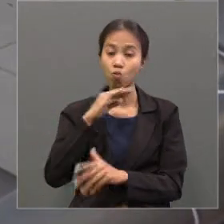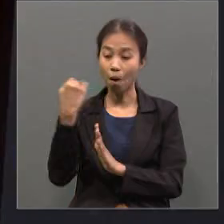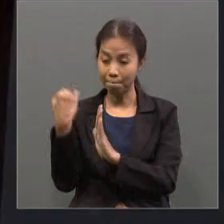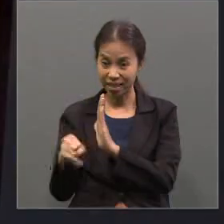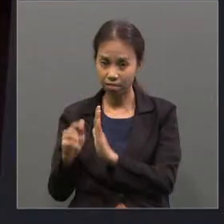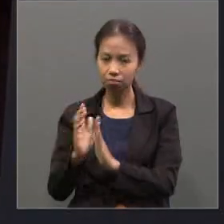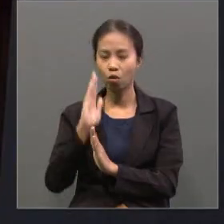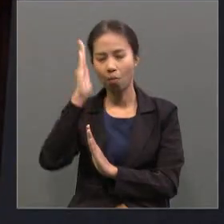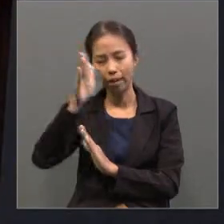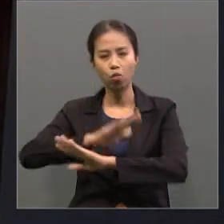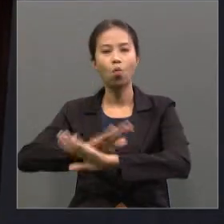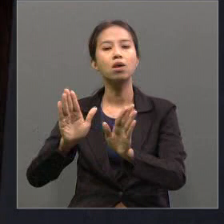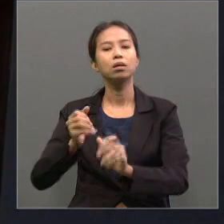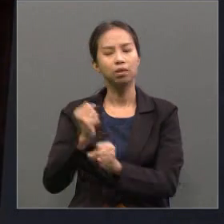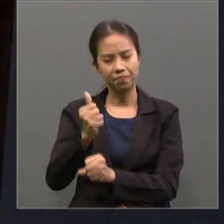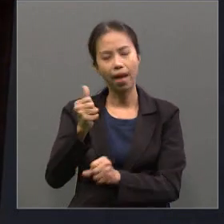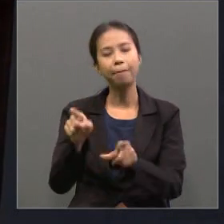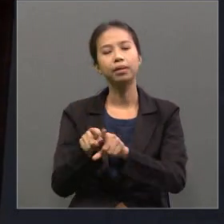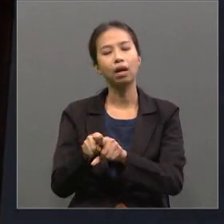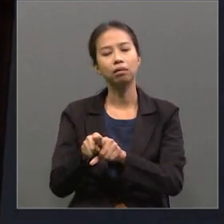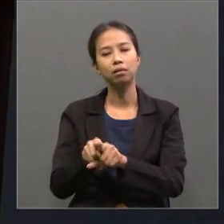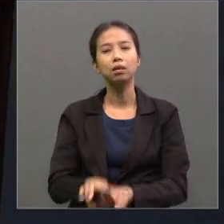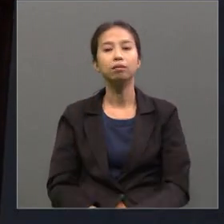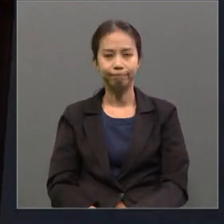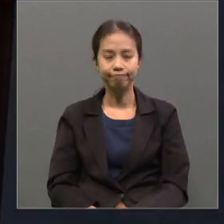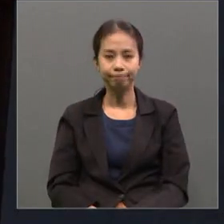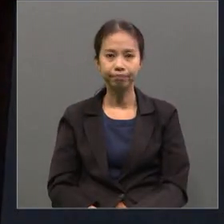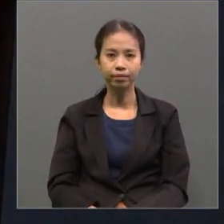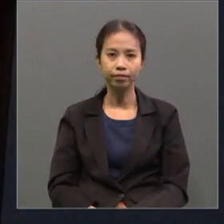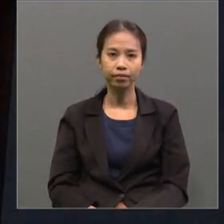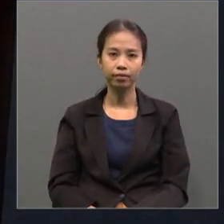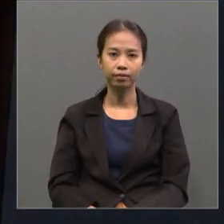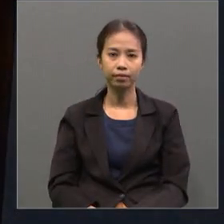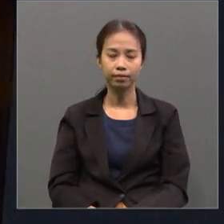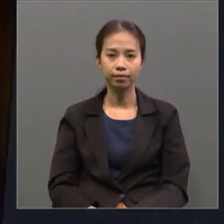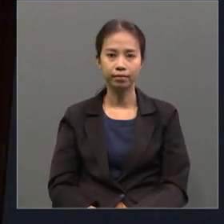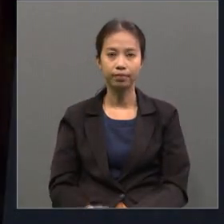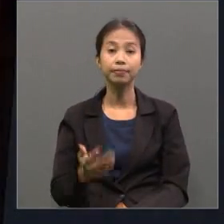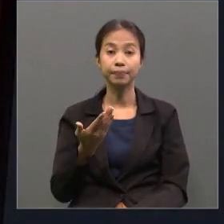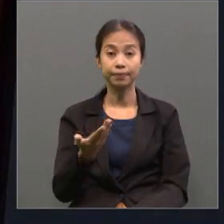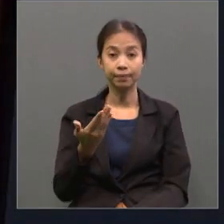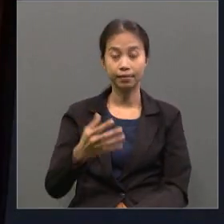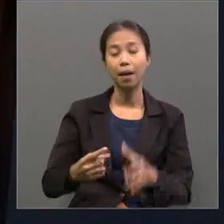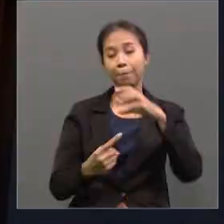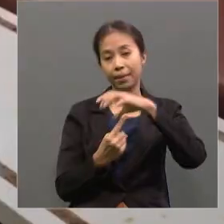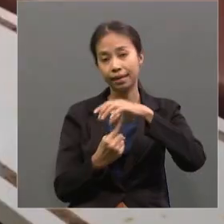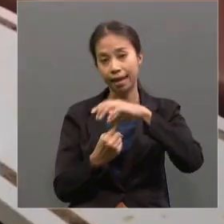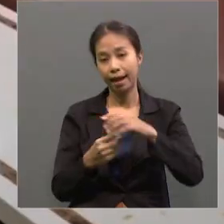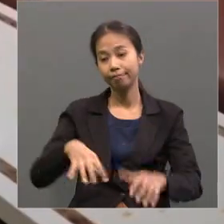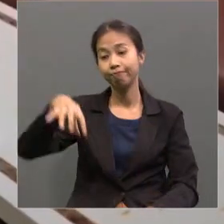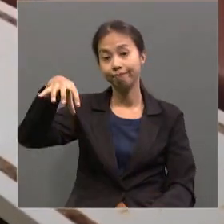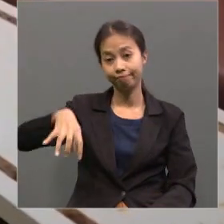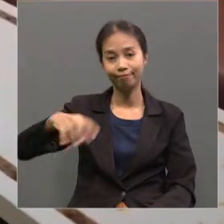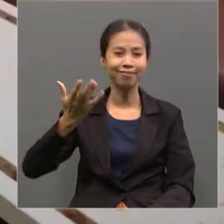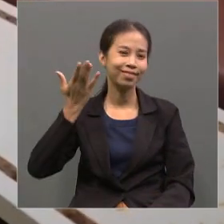เออนะในเมื่อตอนนี้เป็นอย่างนี้ก็ต้องช่วยกันนิดนึงอย่างทางของเมืองพัทยาเนี่ยนะเมื่อ2วัน